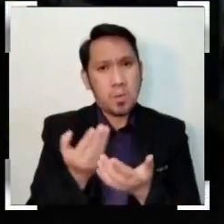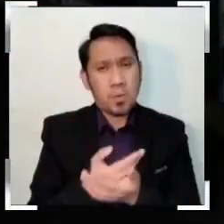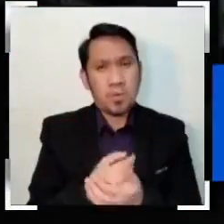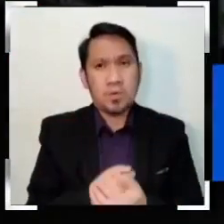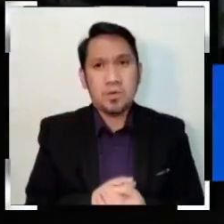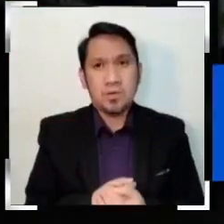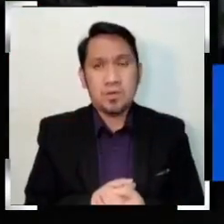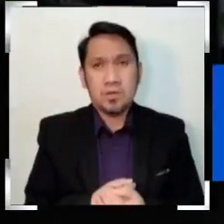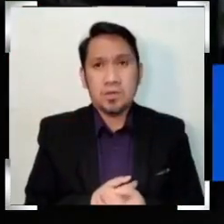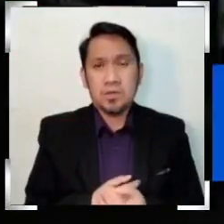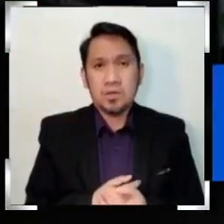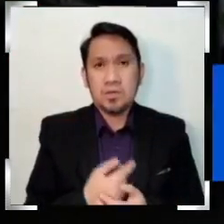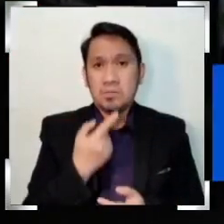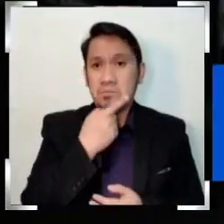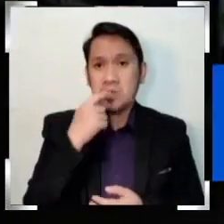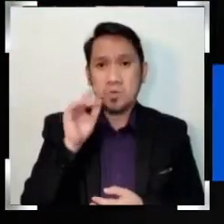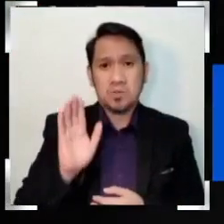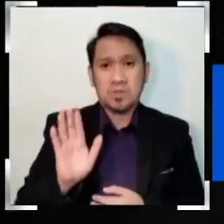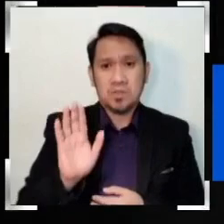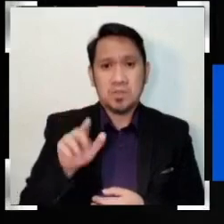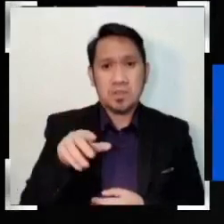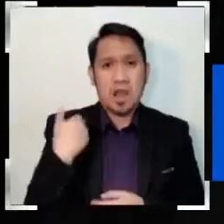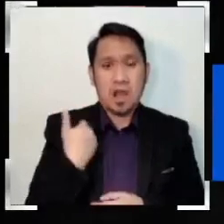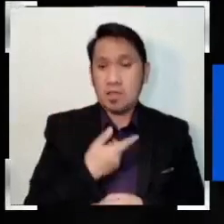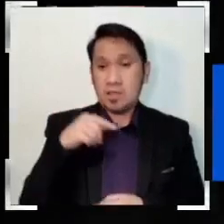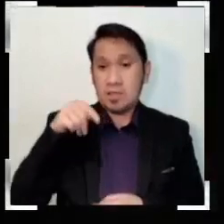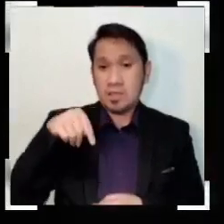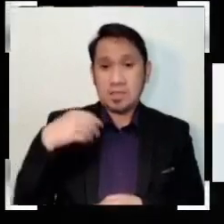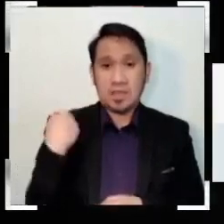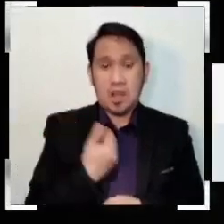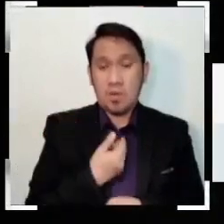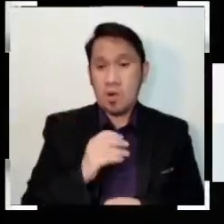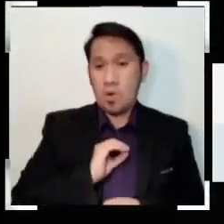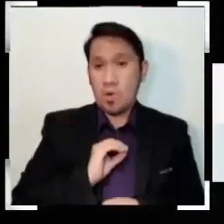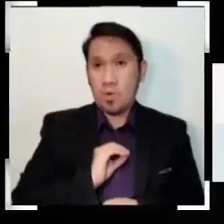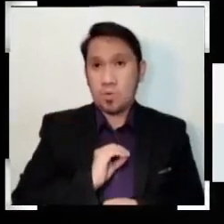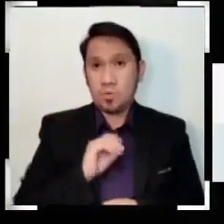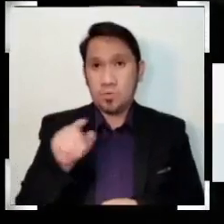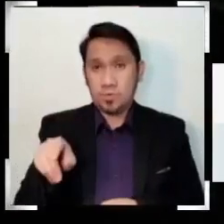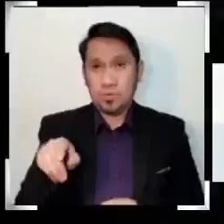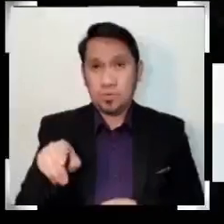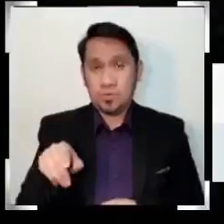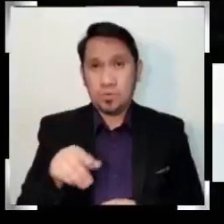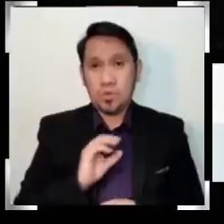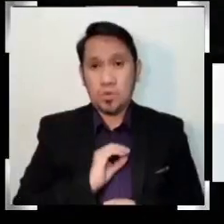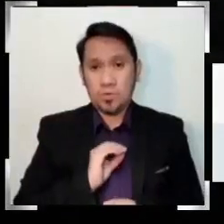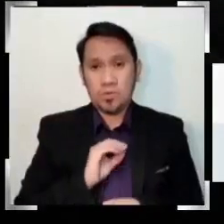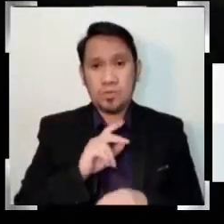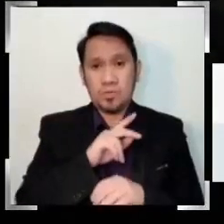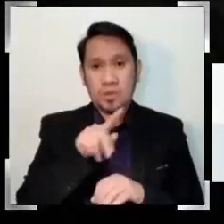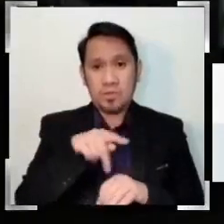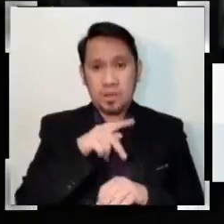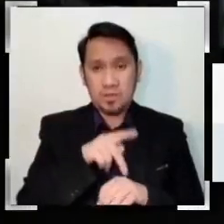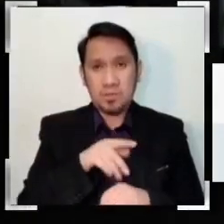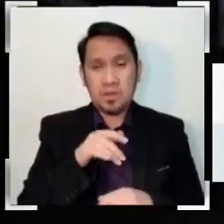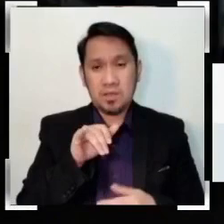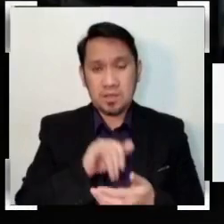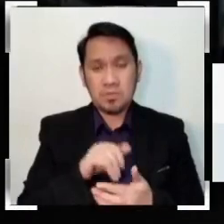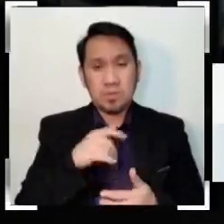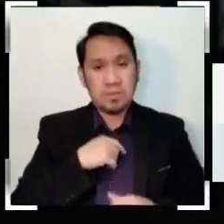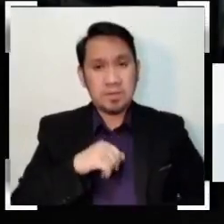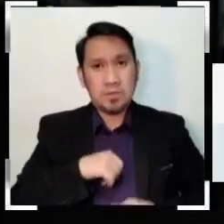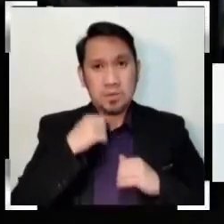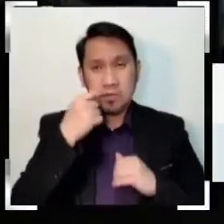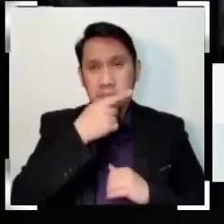dahil sariling atin po ito. Ito ang kauna-unahang sasakyan ng Pilipinas. Kaya nga pinagmamalaki natin dahil sinabi nga nila, ito ang